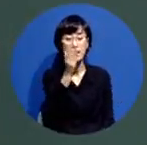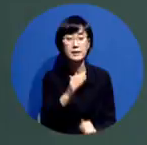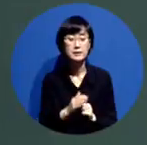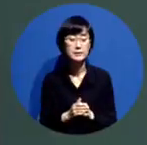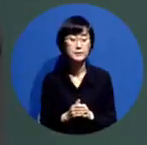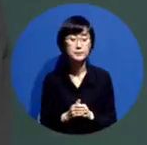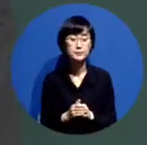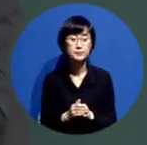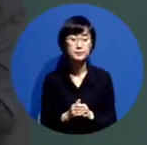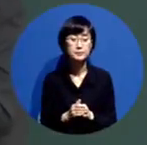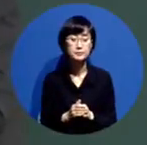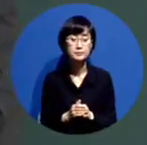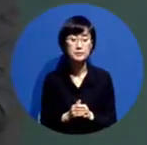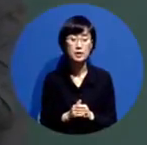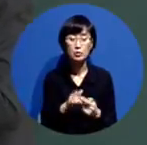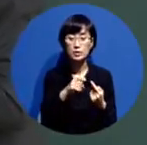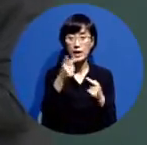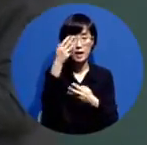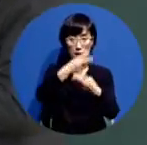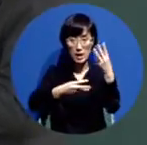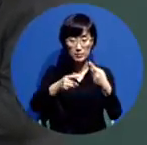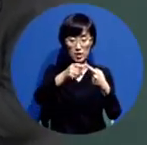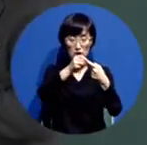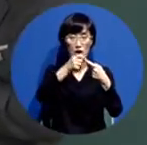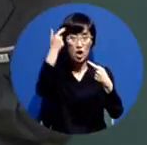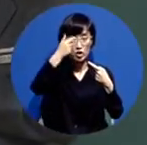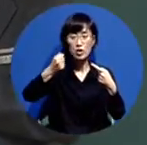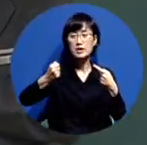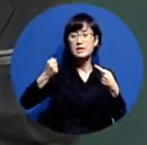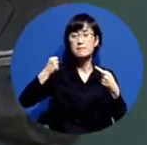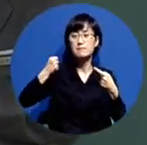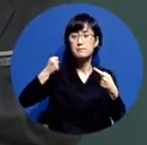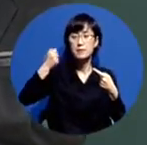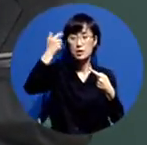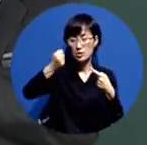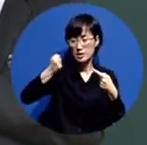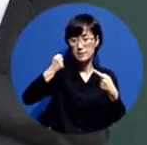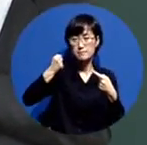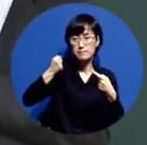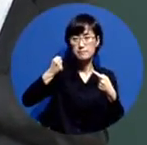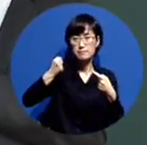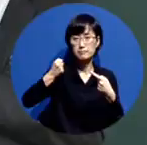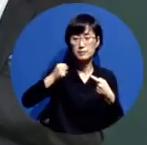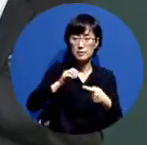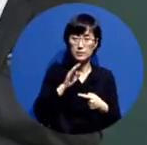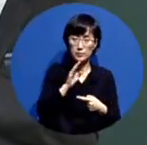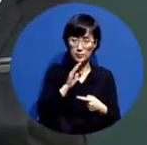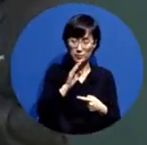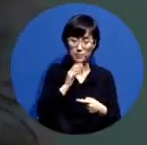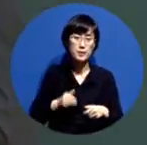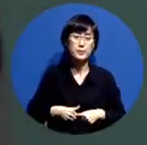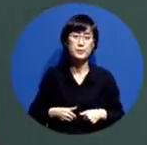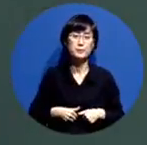但是神的圣灵做工的话，能够超越那个局限。 그래서 반드시 우리 렘넌트들이 가져야 힘 중에 힘은 뭐냐? 영적 힘을 가져야 돼요. 因此我们 remnant